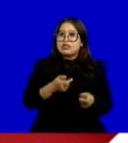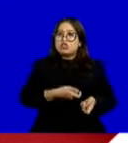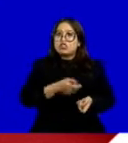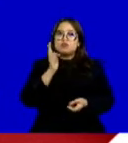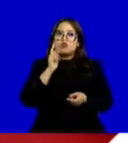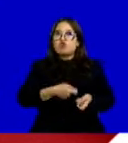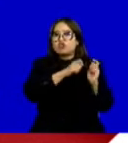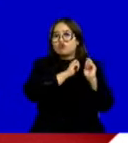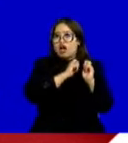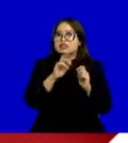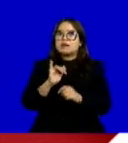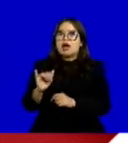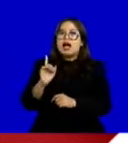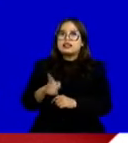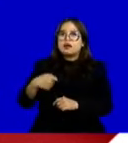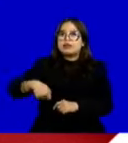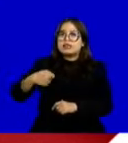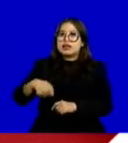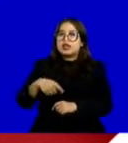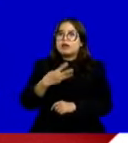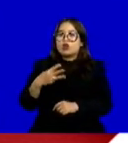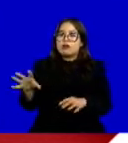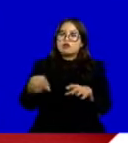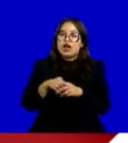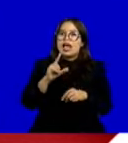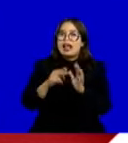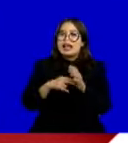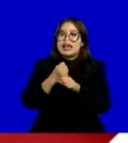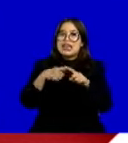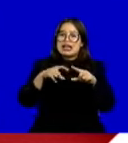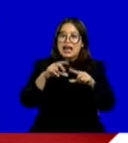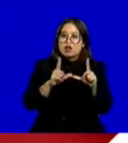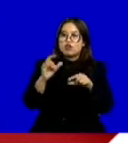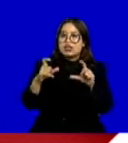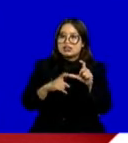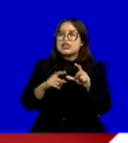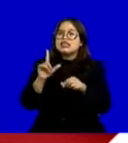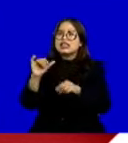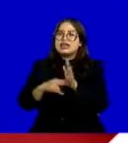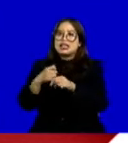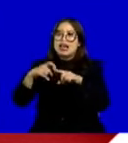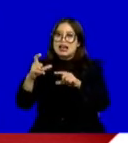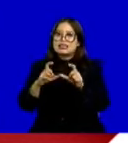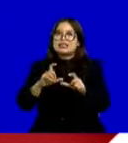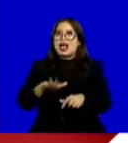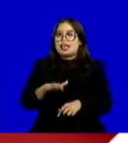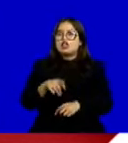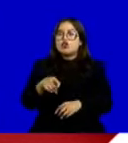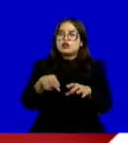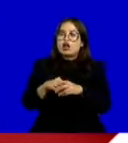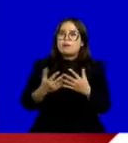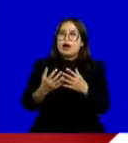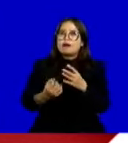Perekonomian dan setup memasukkan lingkar Wilis dan lintas selatan sebagai salah satu dari tiga pusat pertumbuhan di dalam